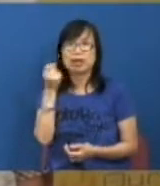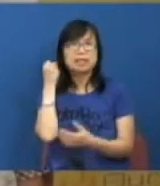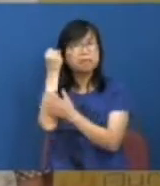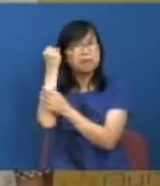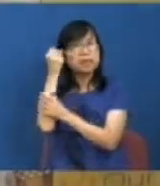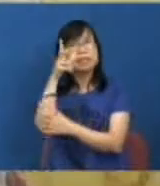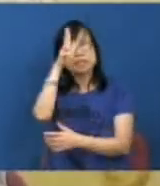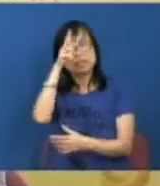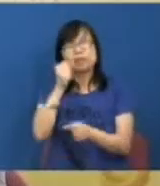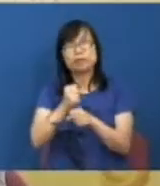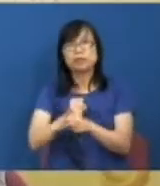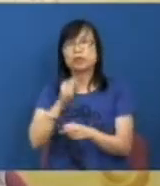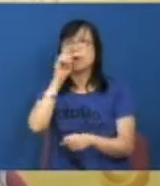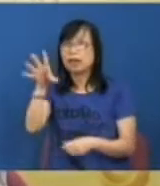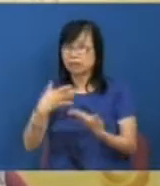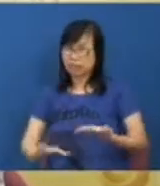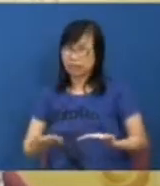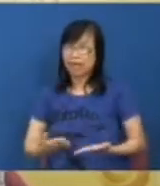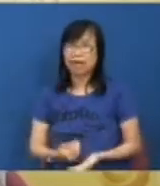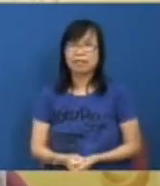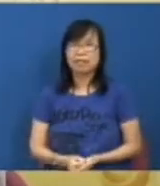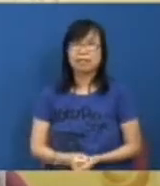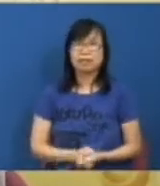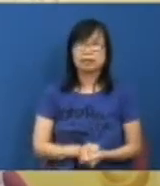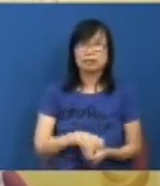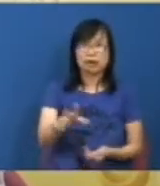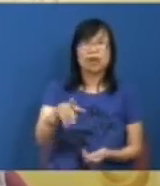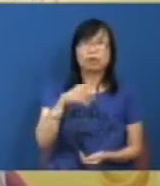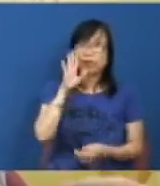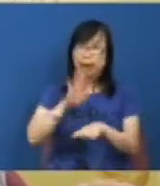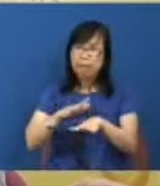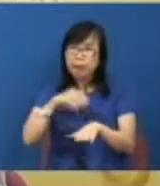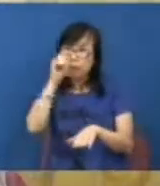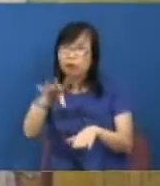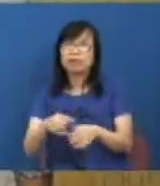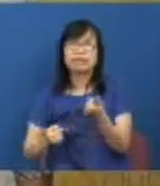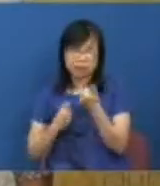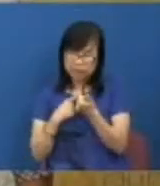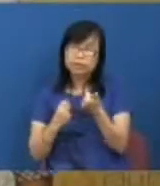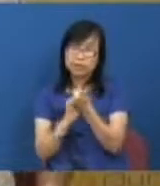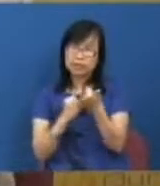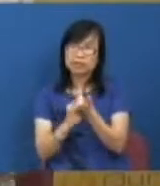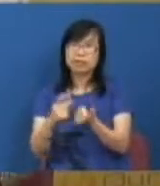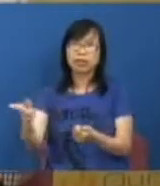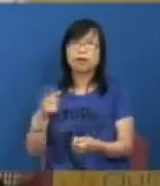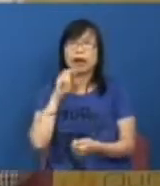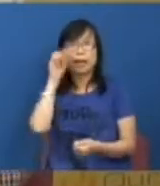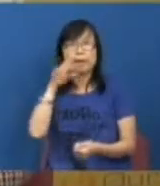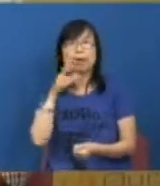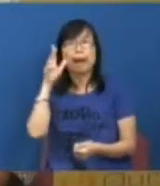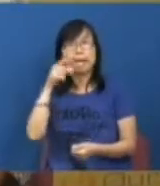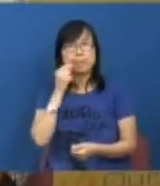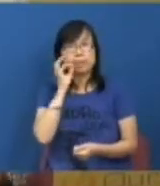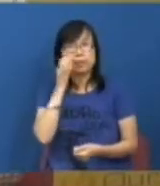先？ 你講而家，必然你剛才說過的一定會支持 的哦，你話你支持啦，咁當然我希望更多嘅八十後會支